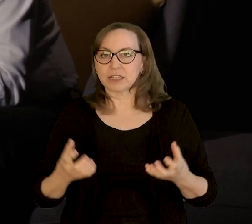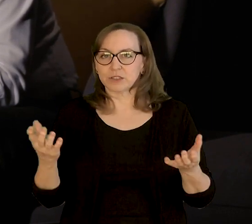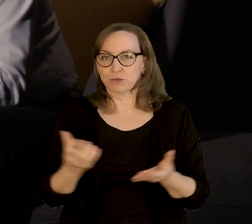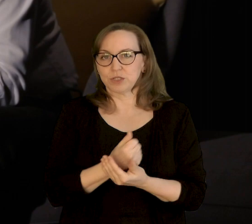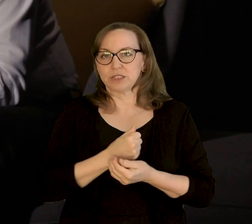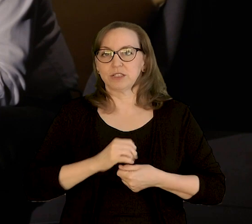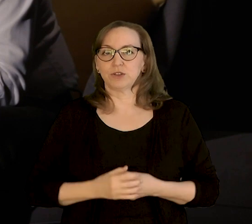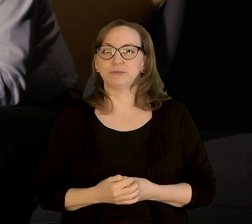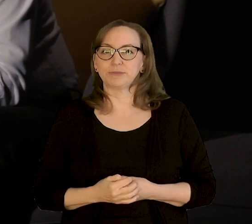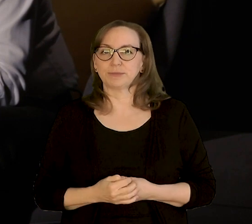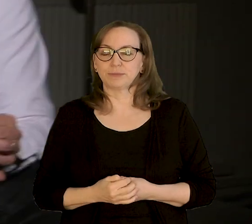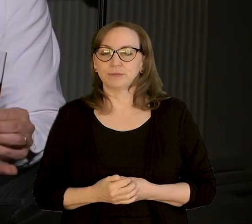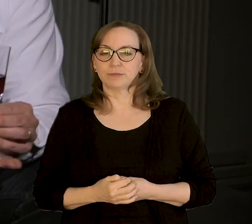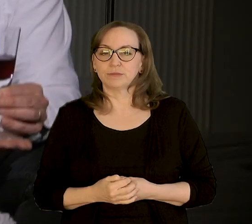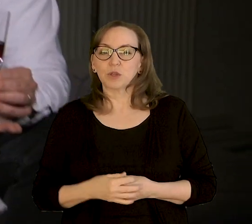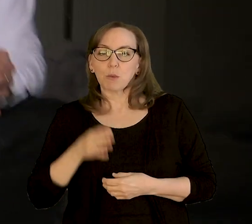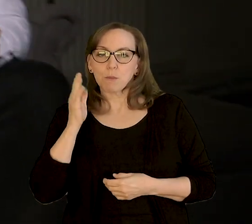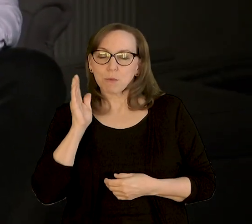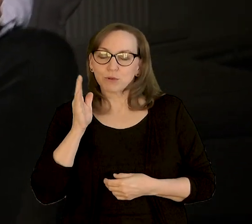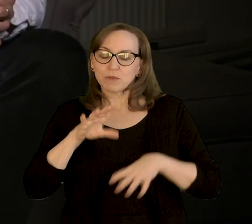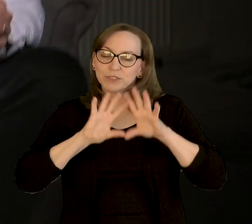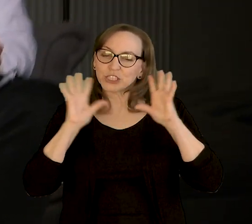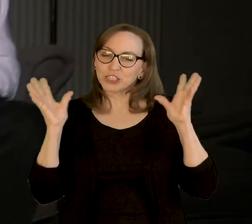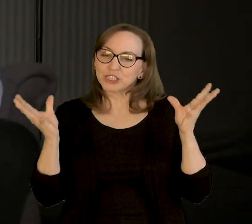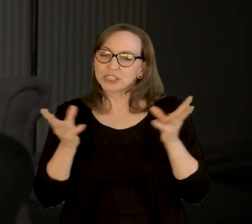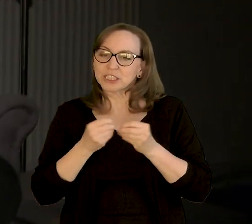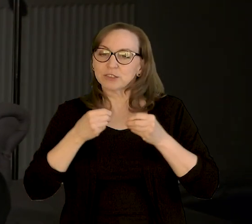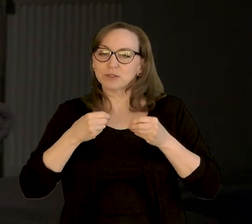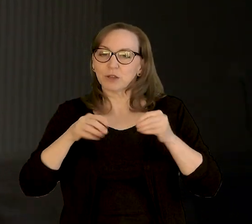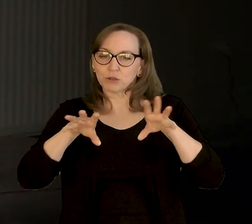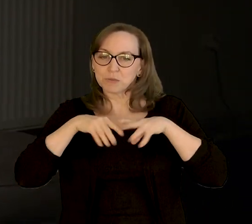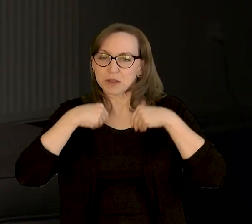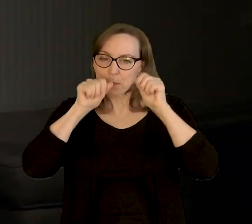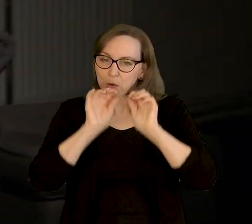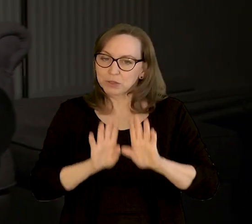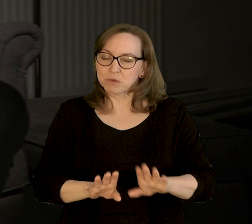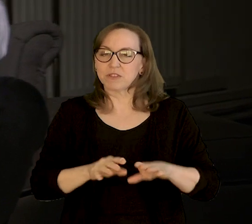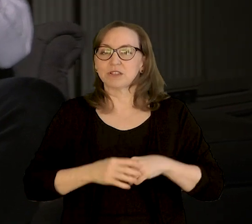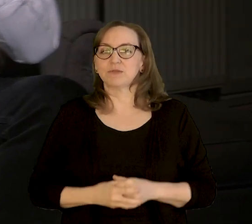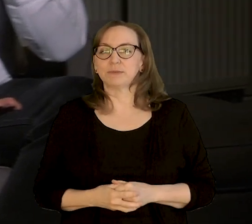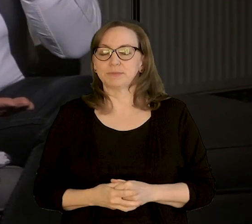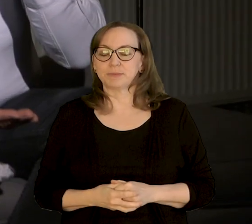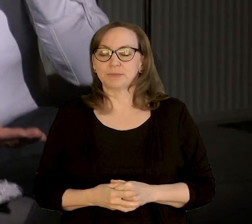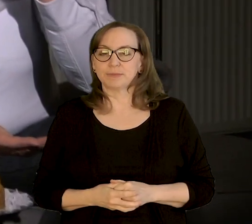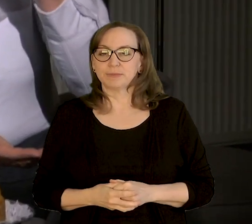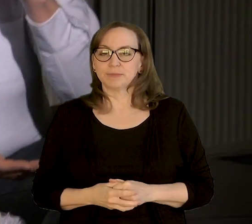skorzystać. Bądźmy wszyscy tym błogosławieni.